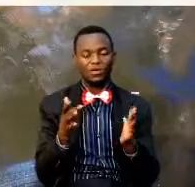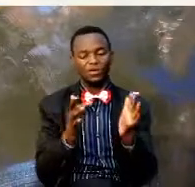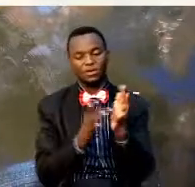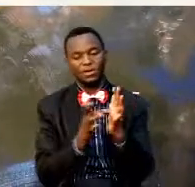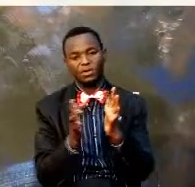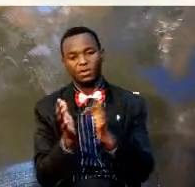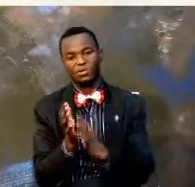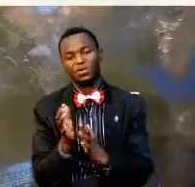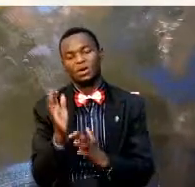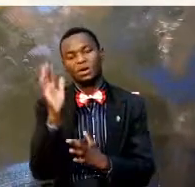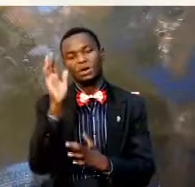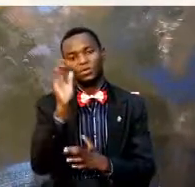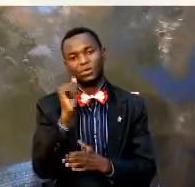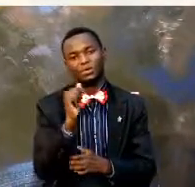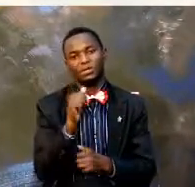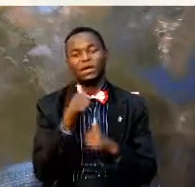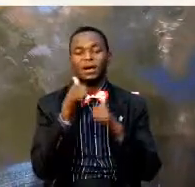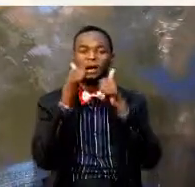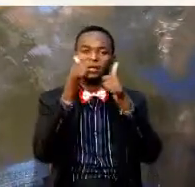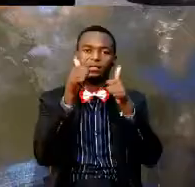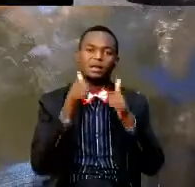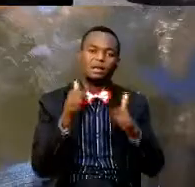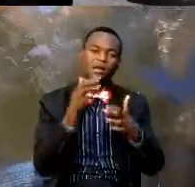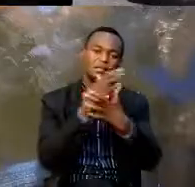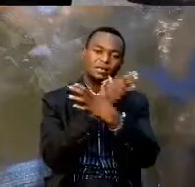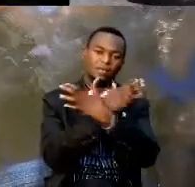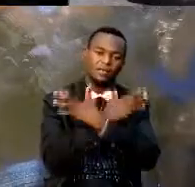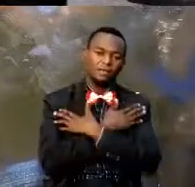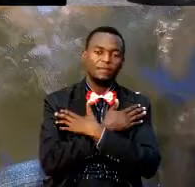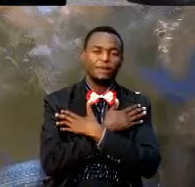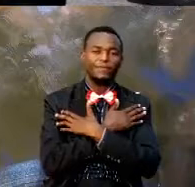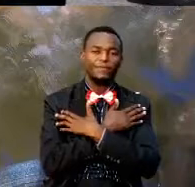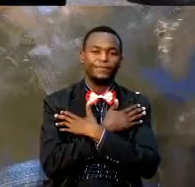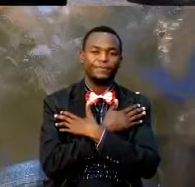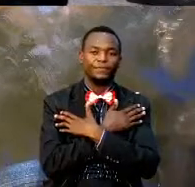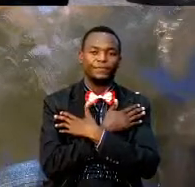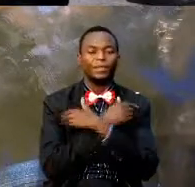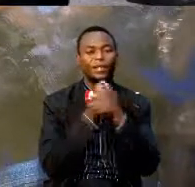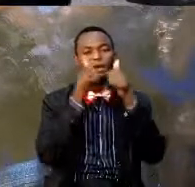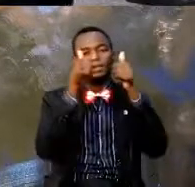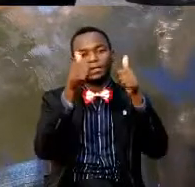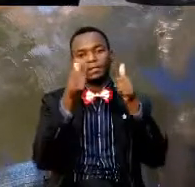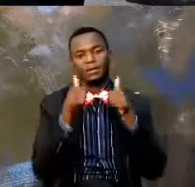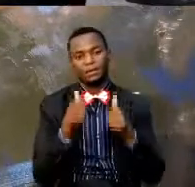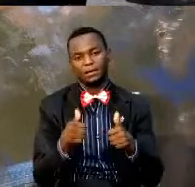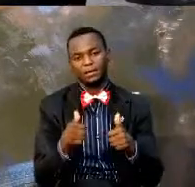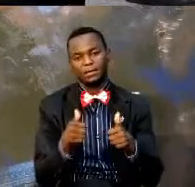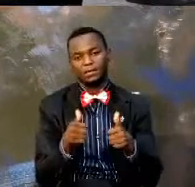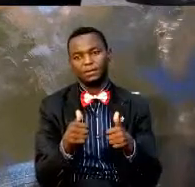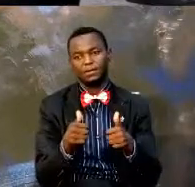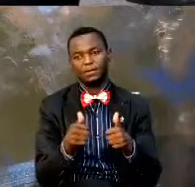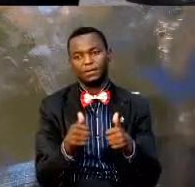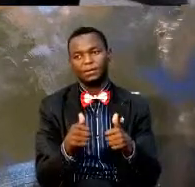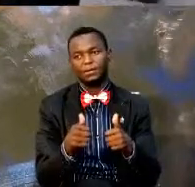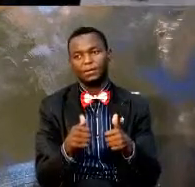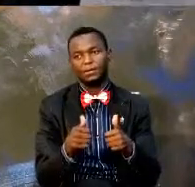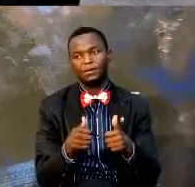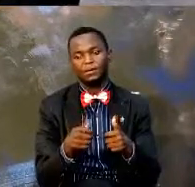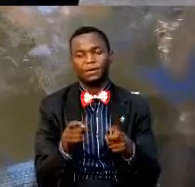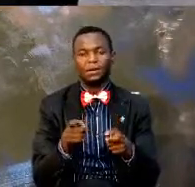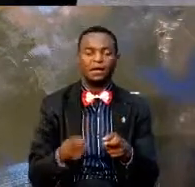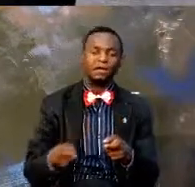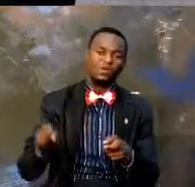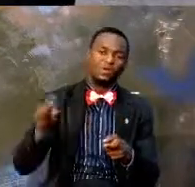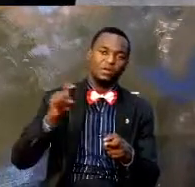alijua. Atatangaza neema imejaa kwake. Atatangaza neema yake. Atakumwelezea